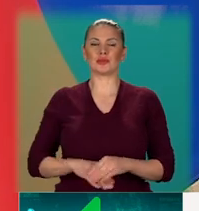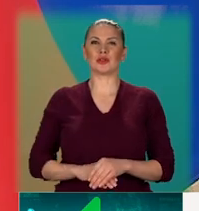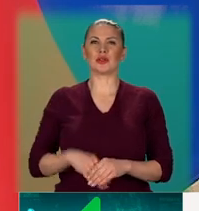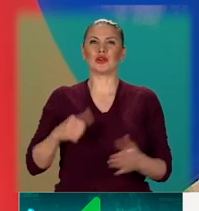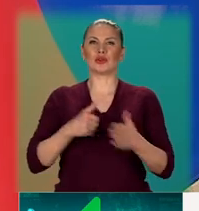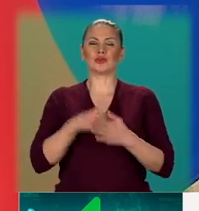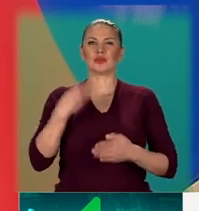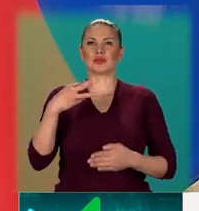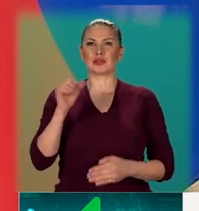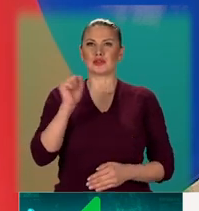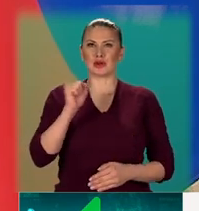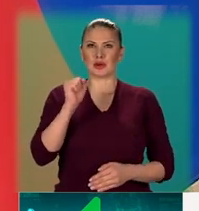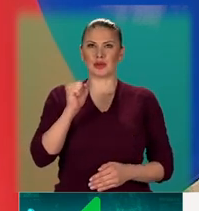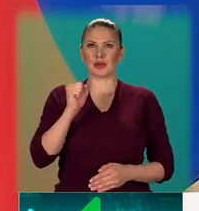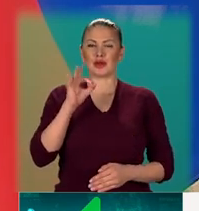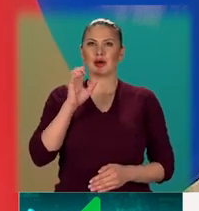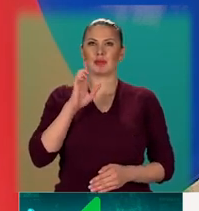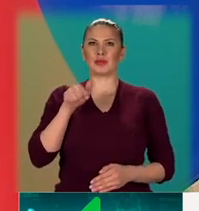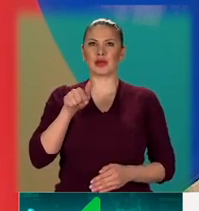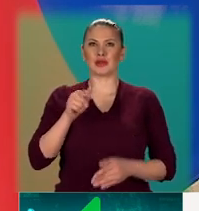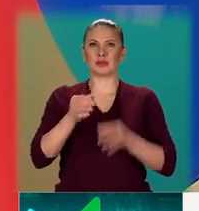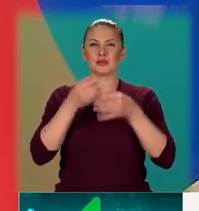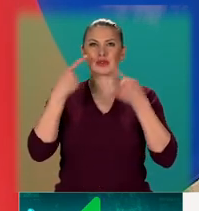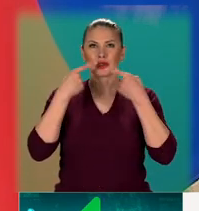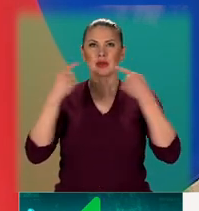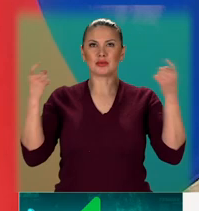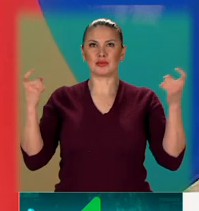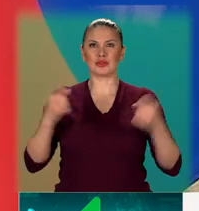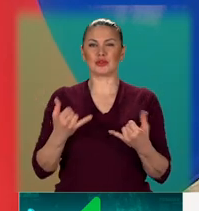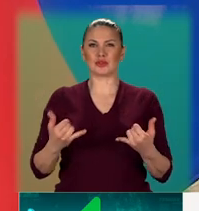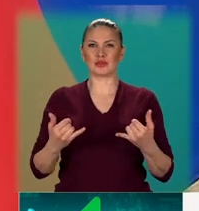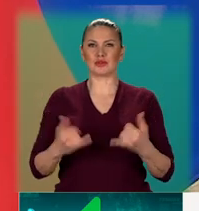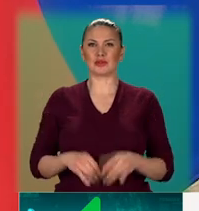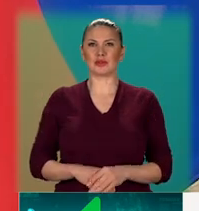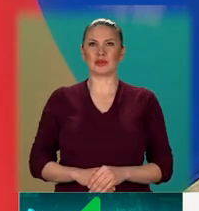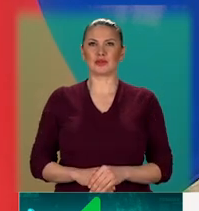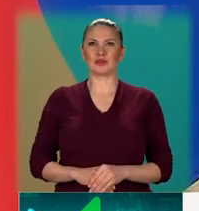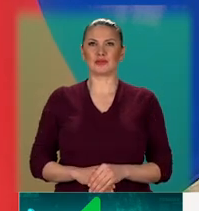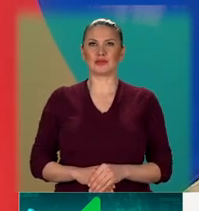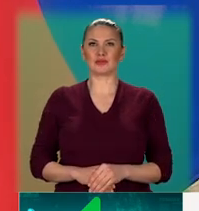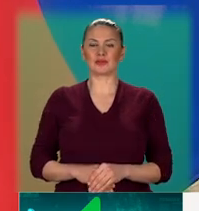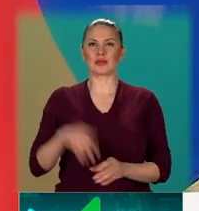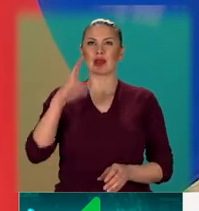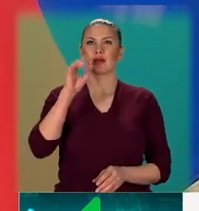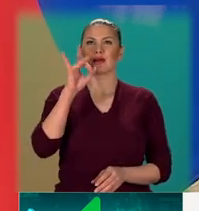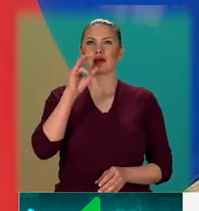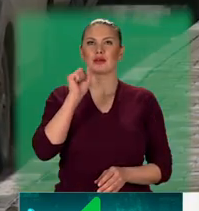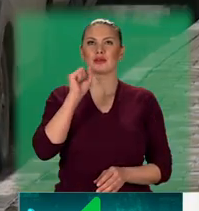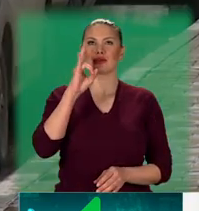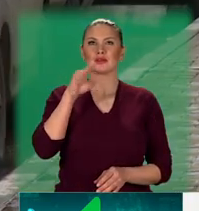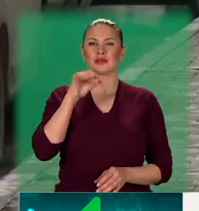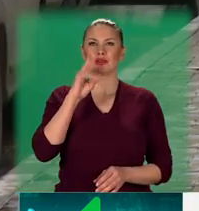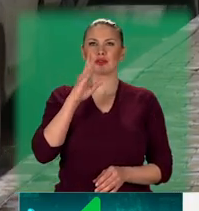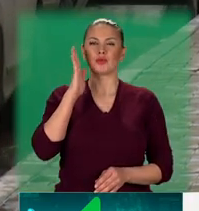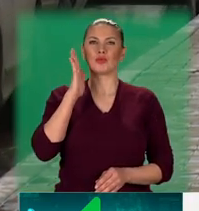к населению страны. Пик эпидемии еще не пройден, подчеркнул президент, поэтому карантинные мероприятия будут продолжаться. Также было отмечено,